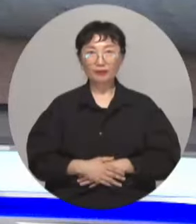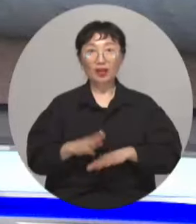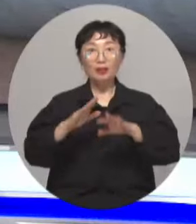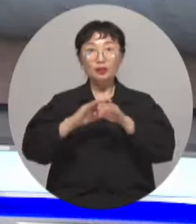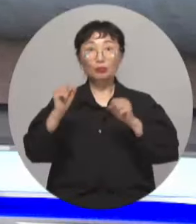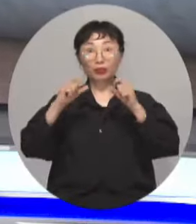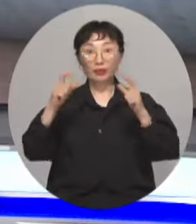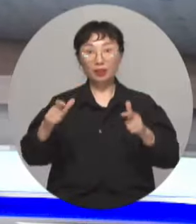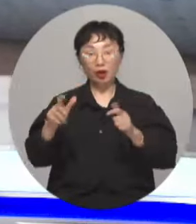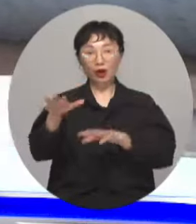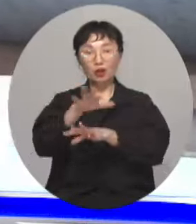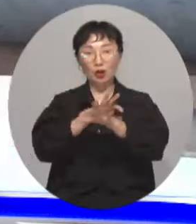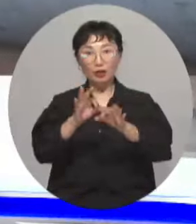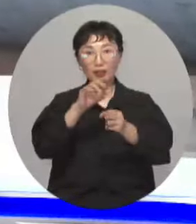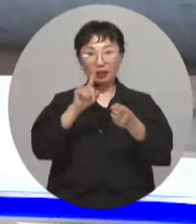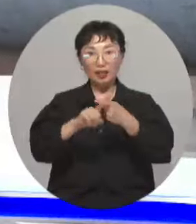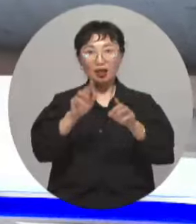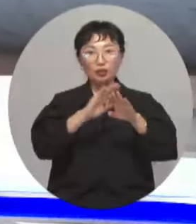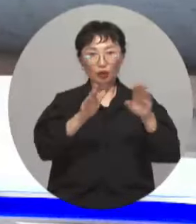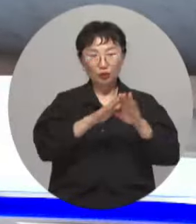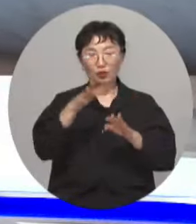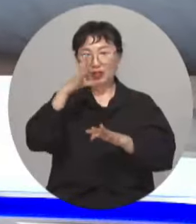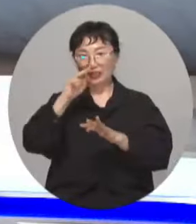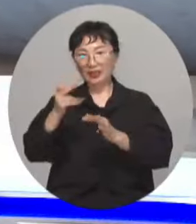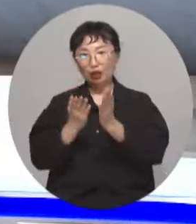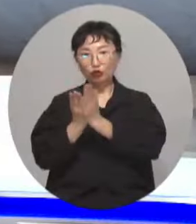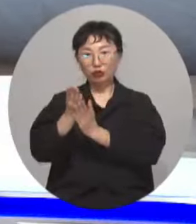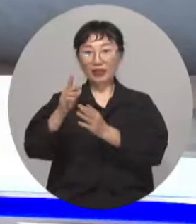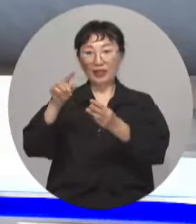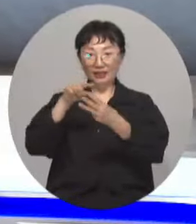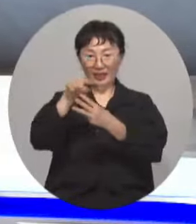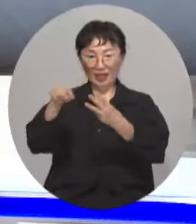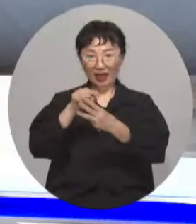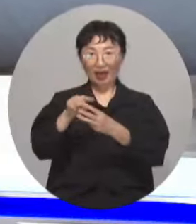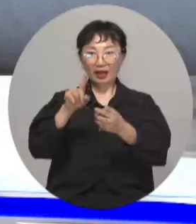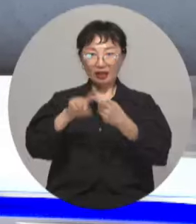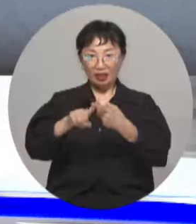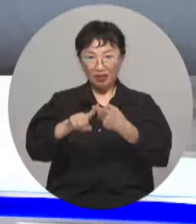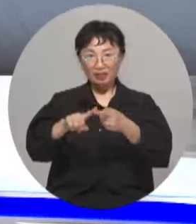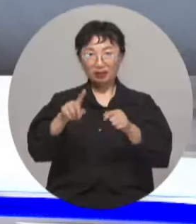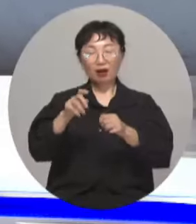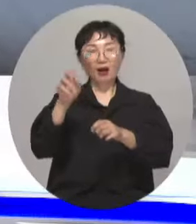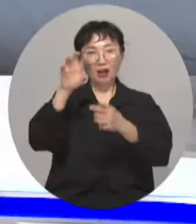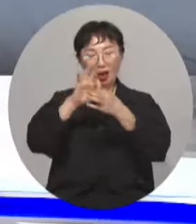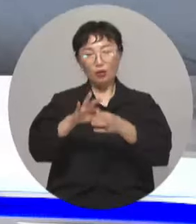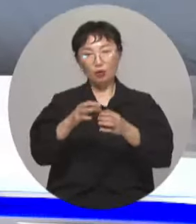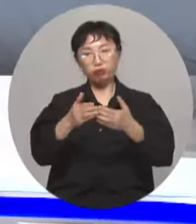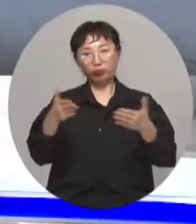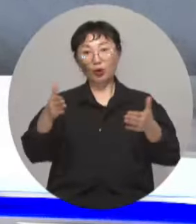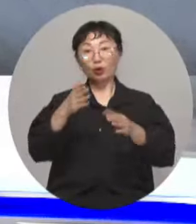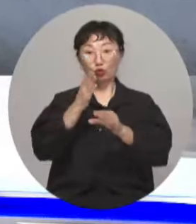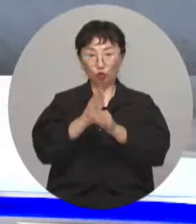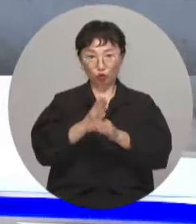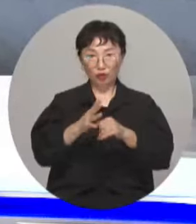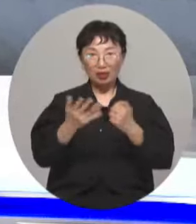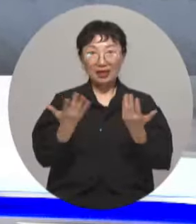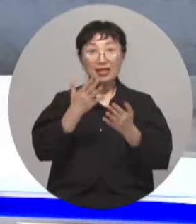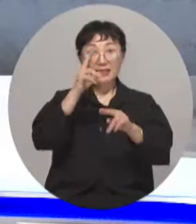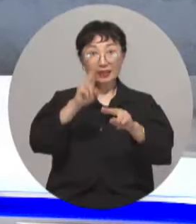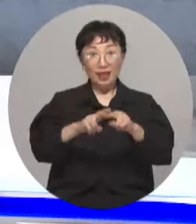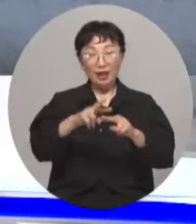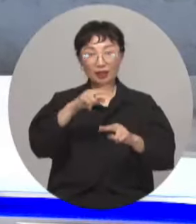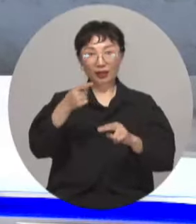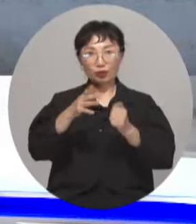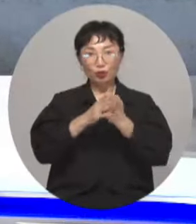전북 지역 경제에서 전주와 익산 군산 등 세계 시의 편중도 갈수록 커지고 있습니다 일자리 역시